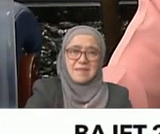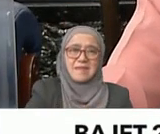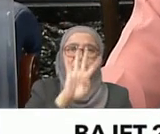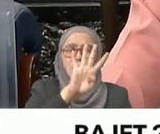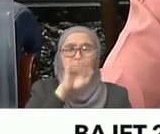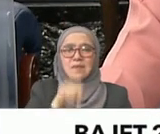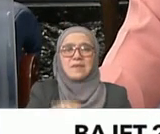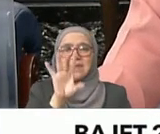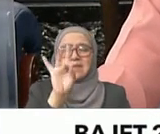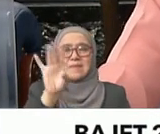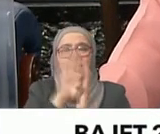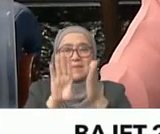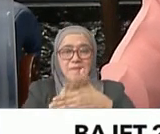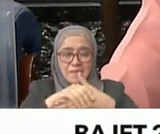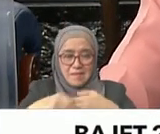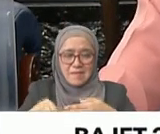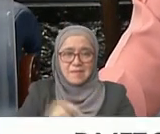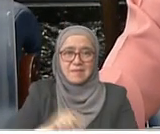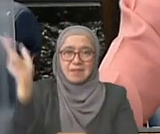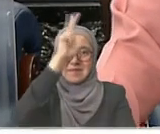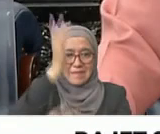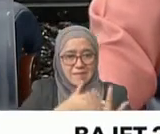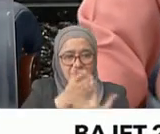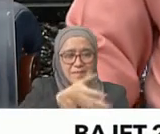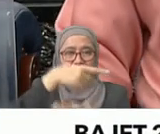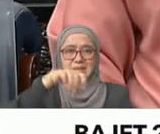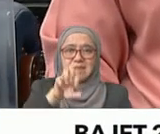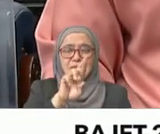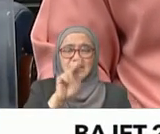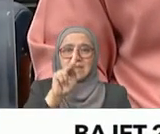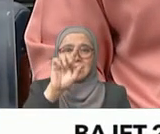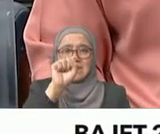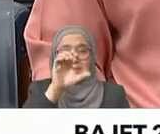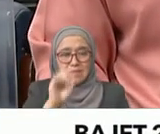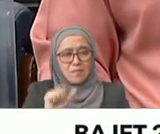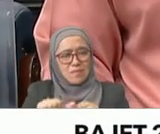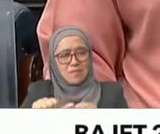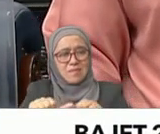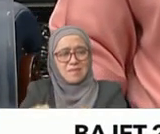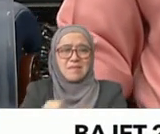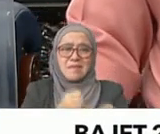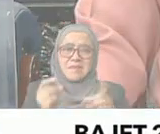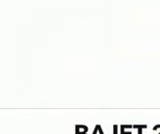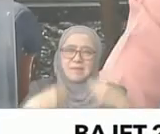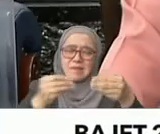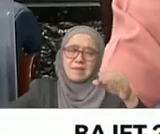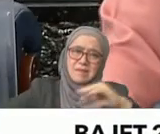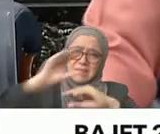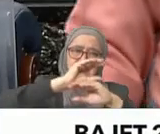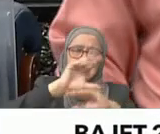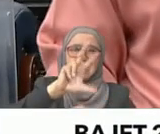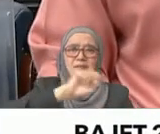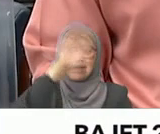Danger mengulas lanjut lagi menggalakkan majikan menjadikan peluang kicauan kepada kumpulan tumpuan seperti orang tua ya oke you